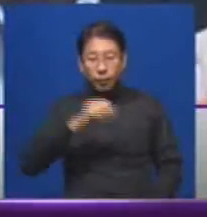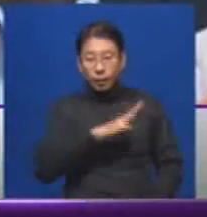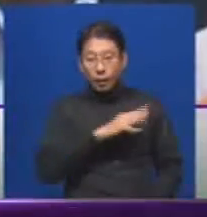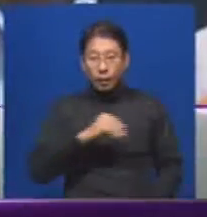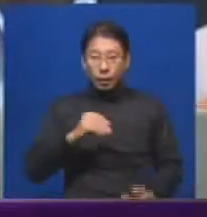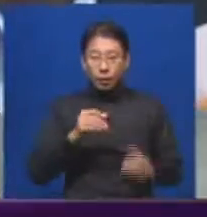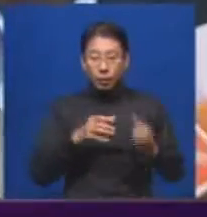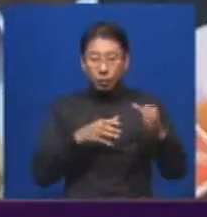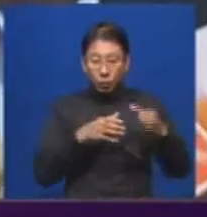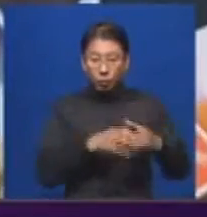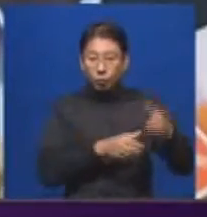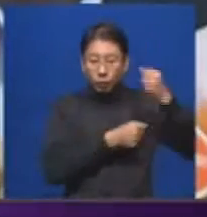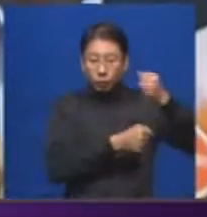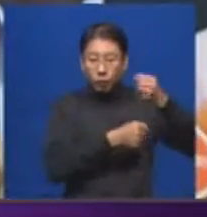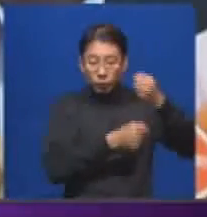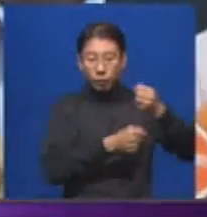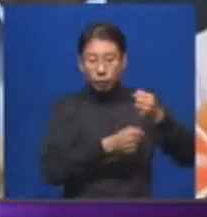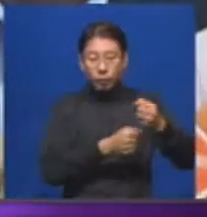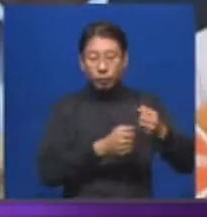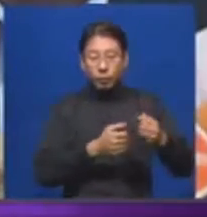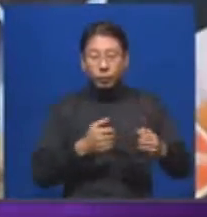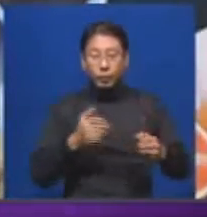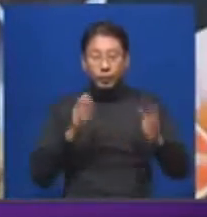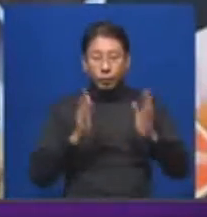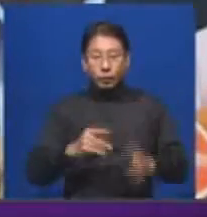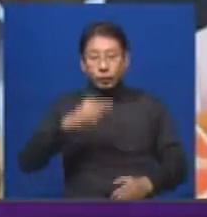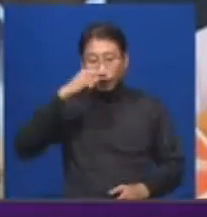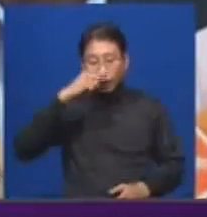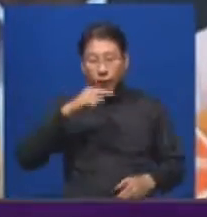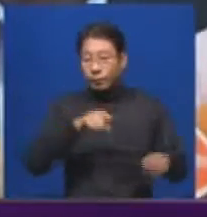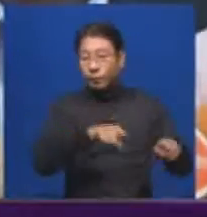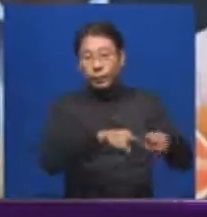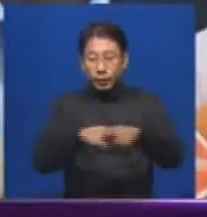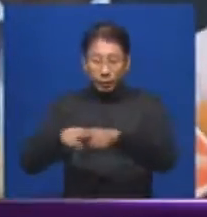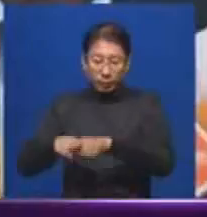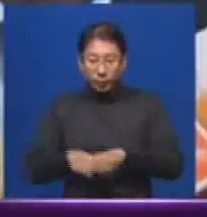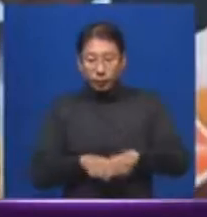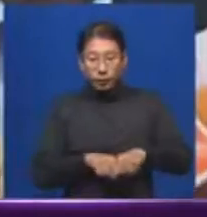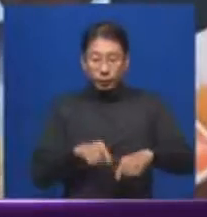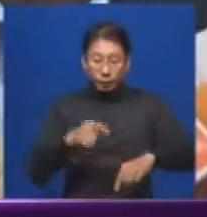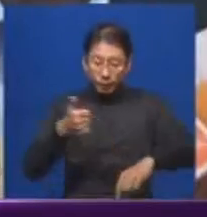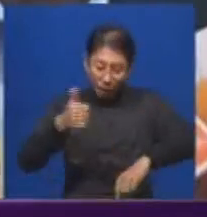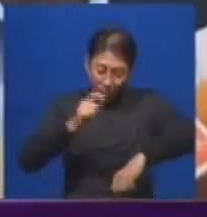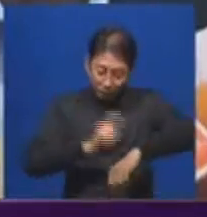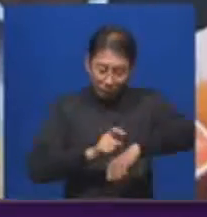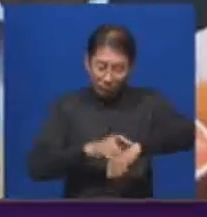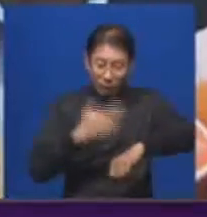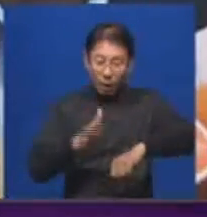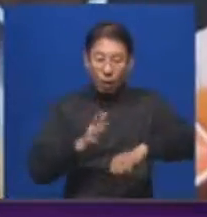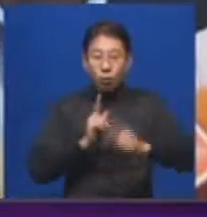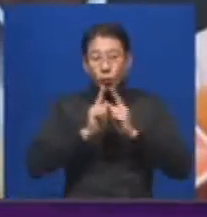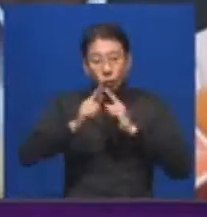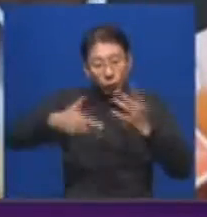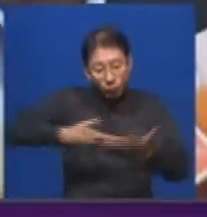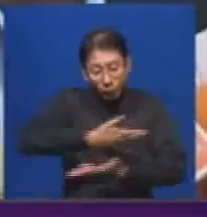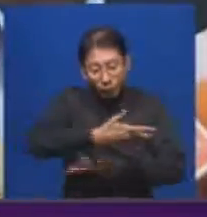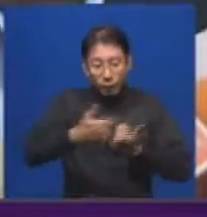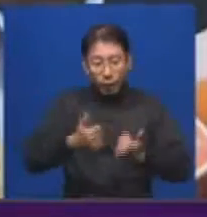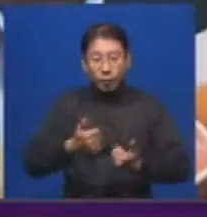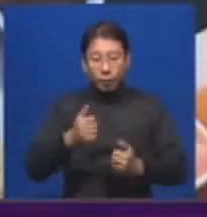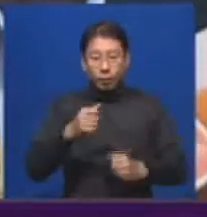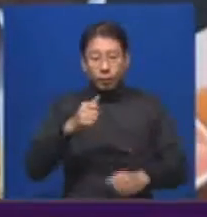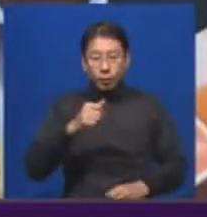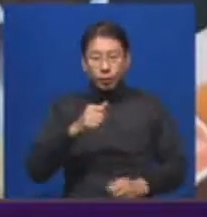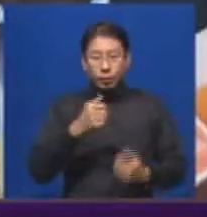าเราเองเราก็เป็นคนไทยเหมือนกันเราน่าจะถึงเวลาแล้วที่เราจะพูดคุยกันเราเป็นอย่างนี้มา